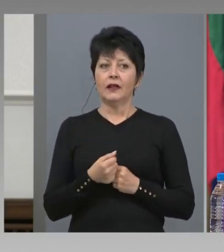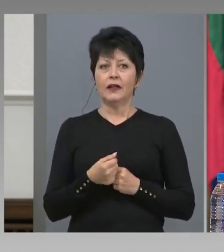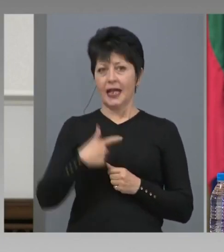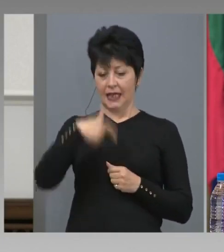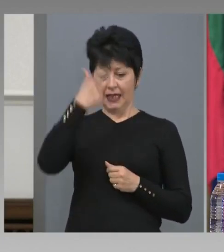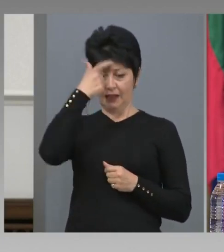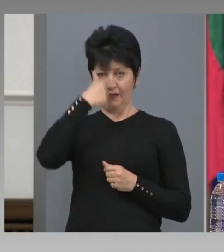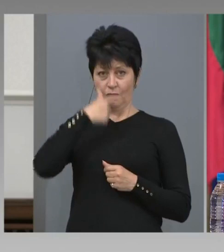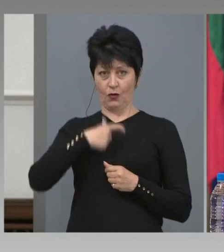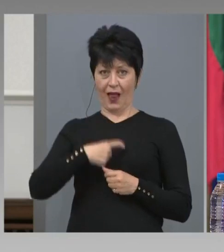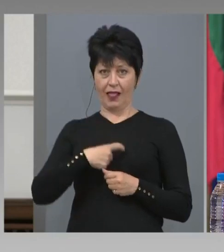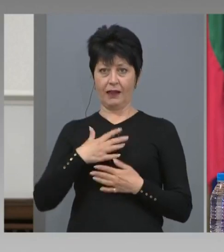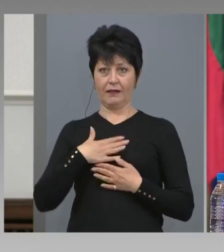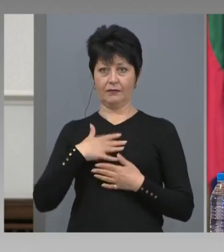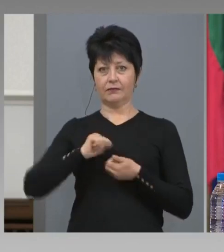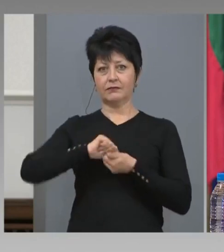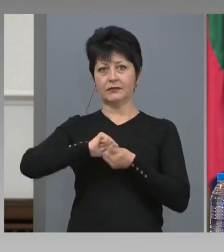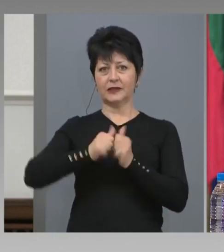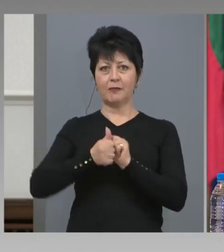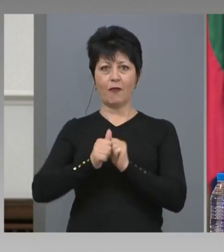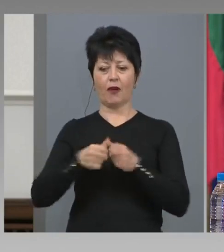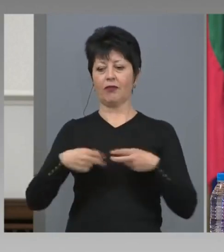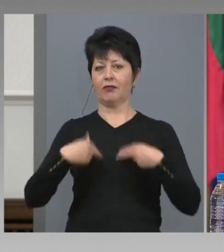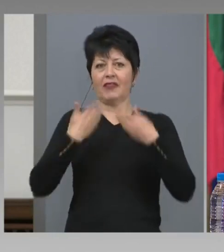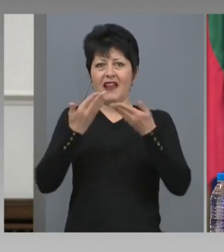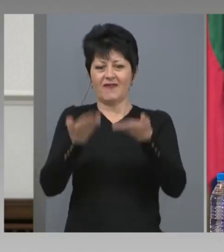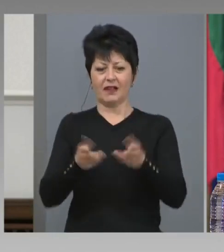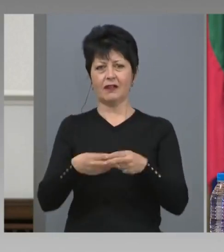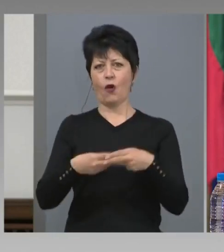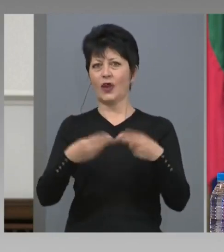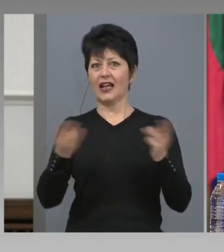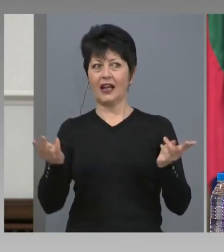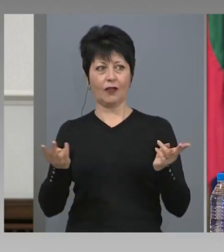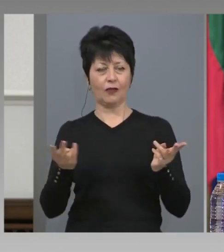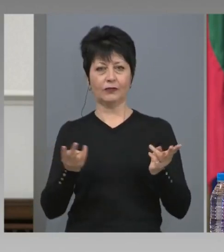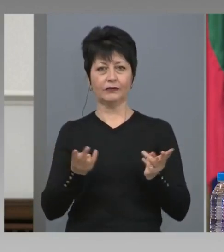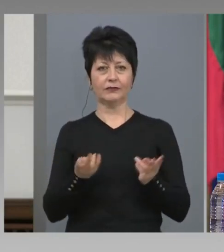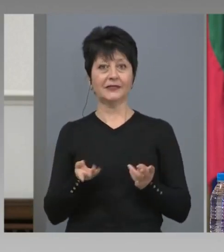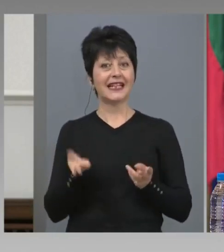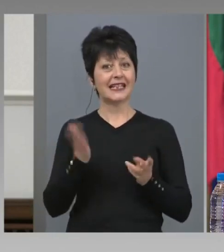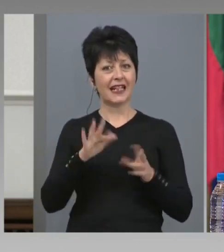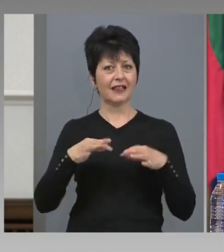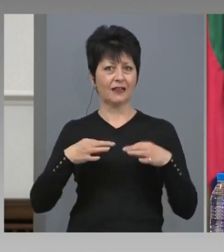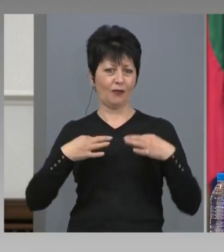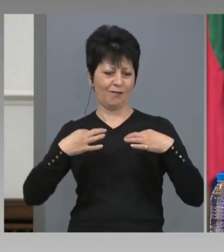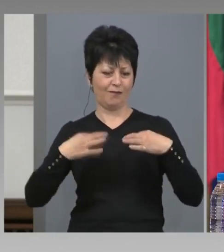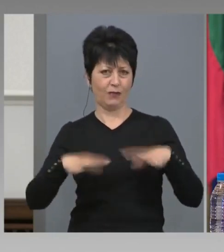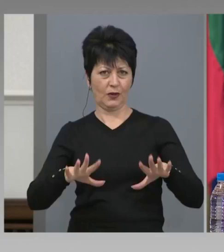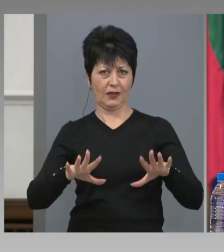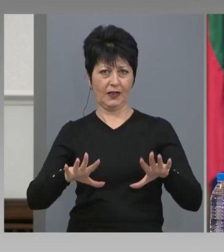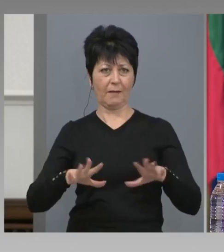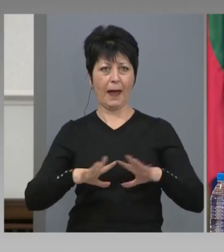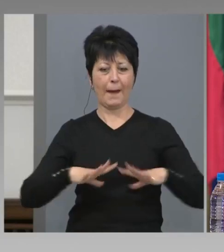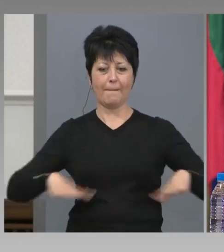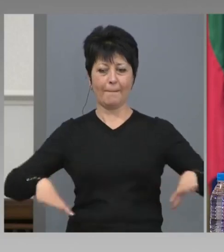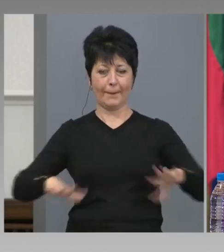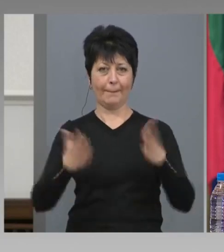Индивидуалният спорт на открито. След като пуснахме парковете при определен